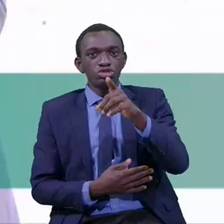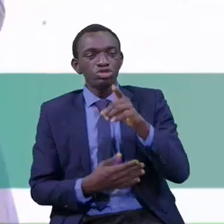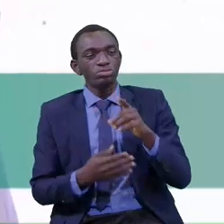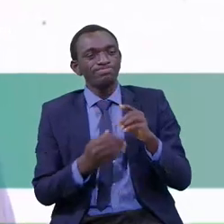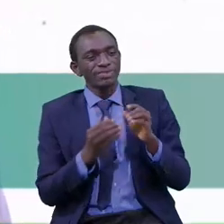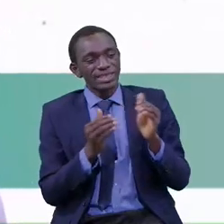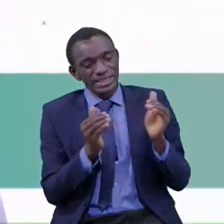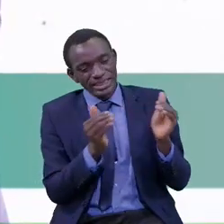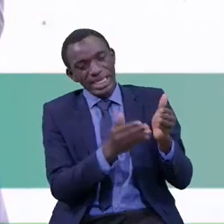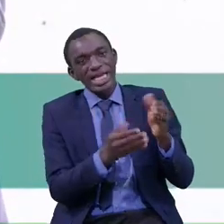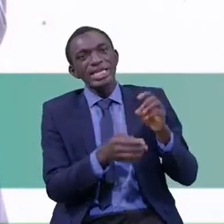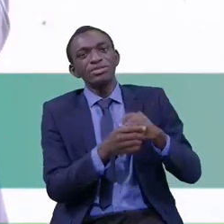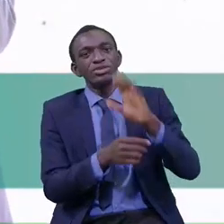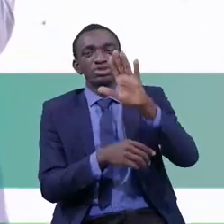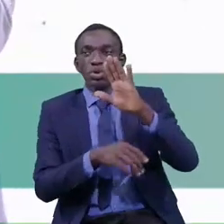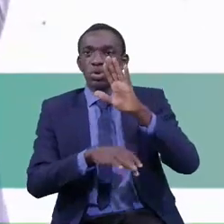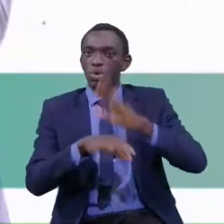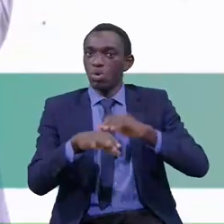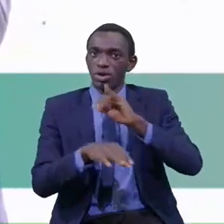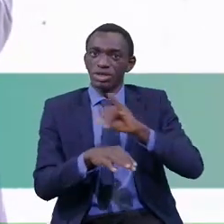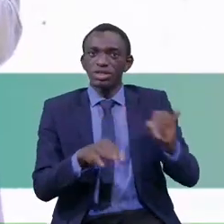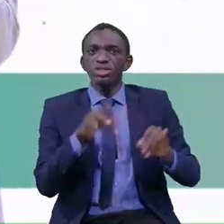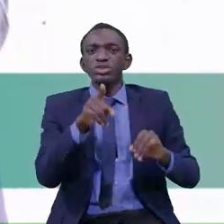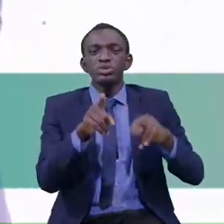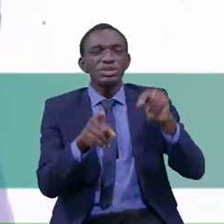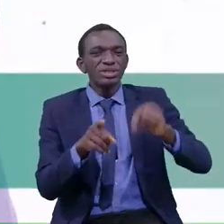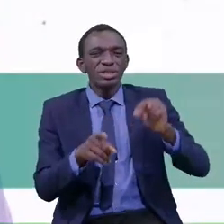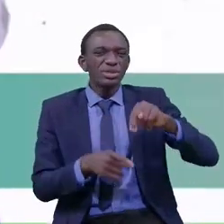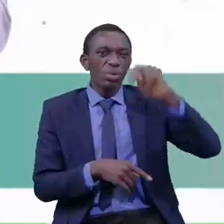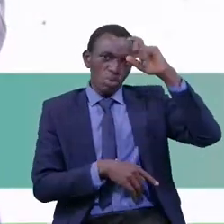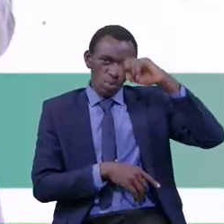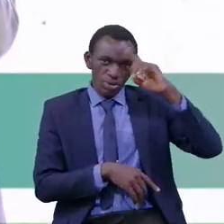dans ton appel. Tu as besoin de la sagesse.